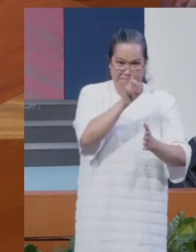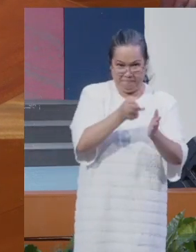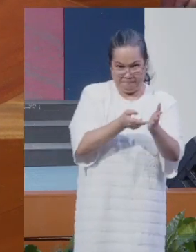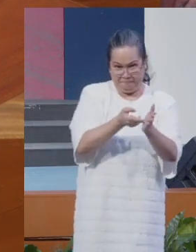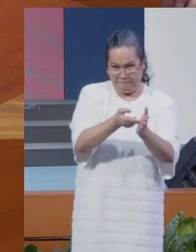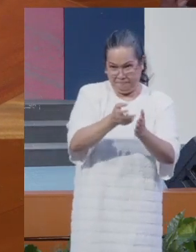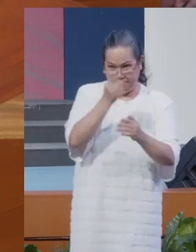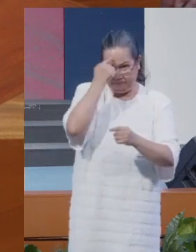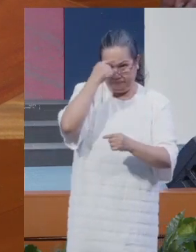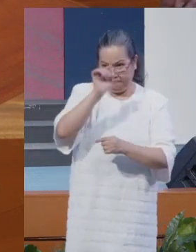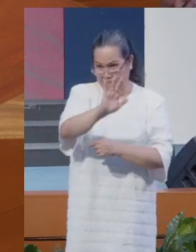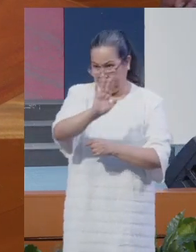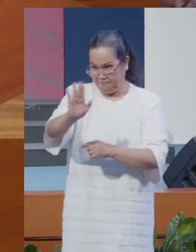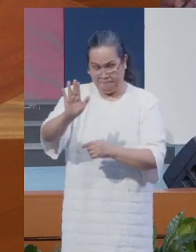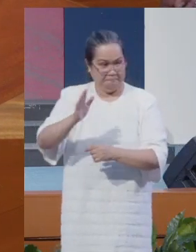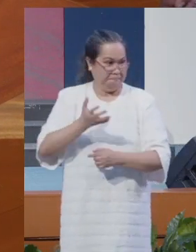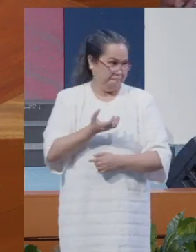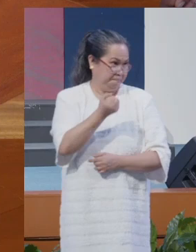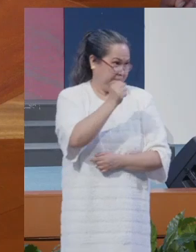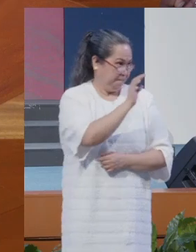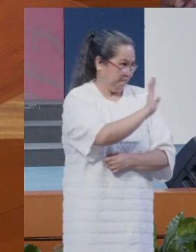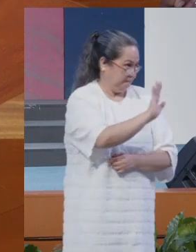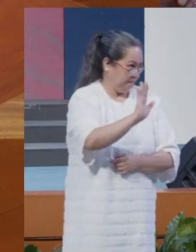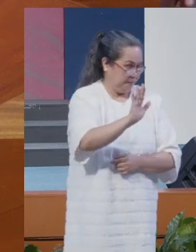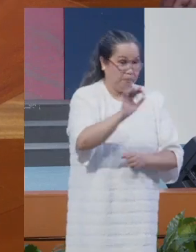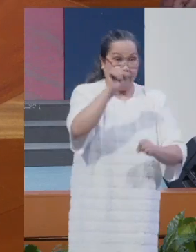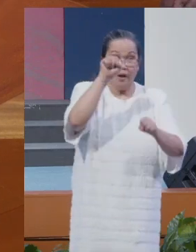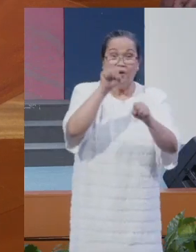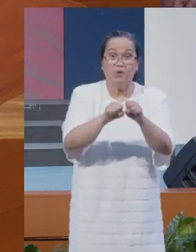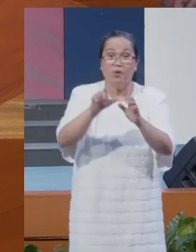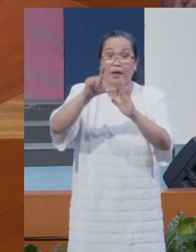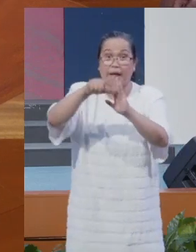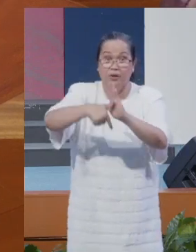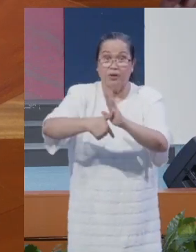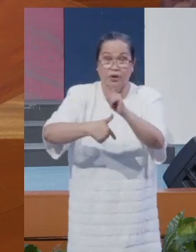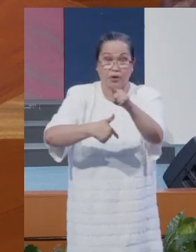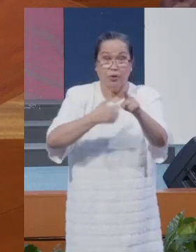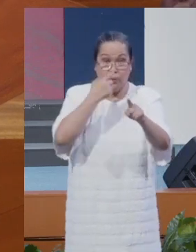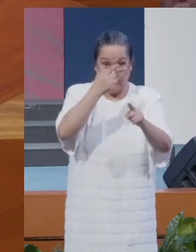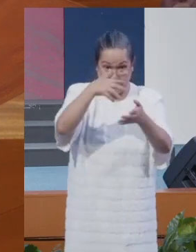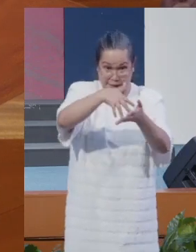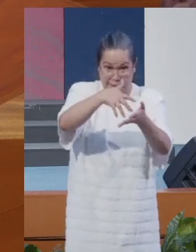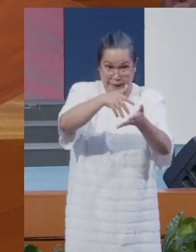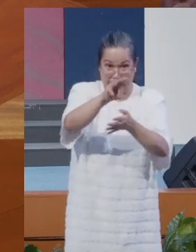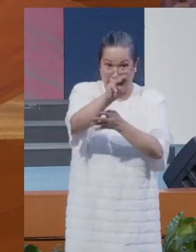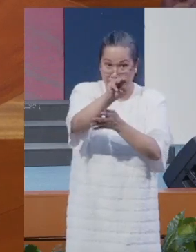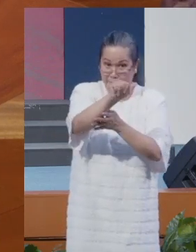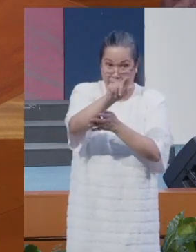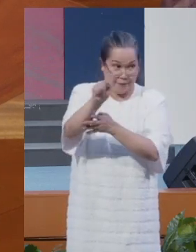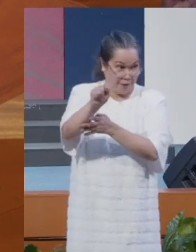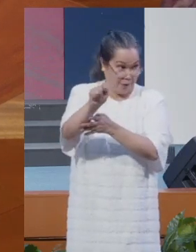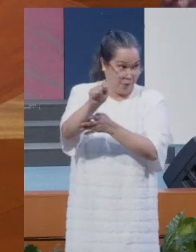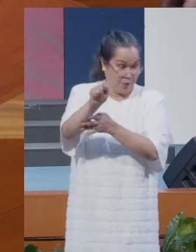sa kanilang kalooban. Kaya later on sa book of Matthew, sa Matthew